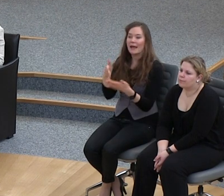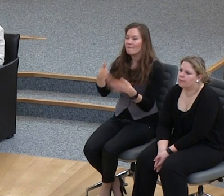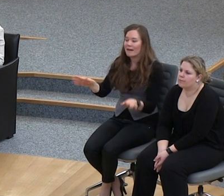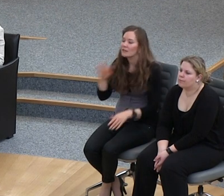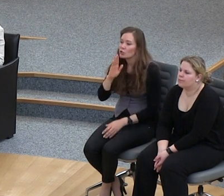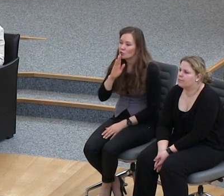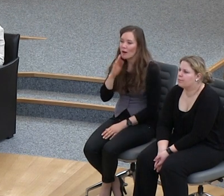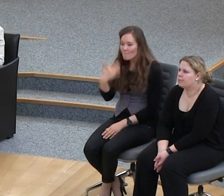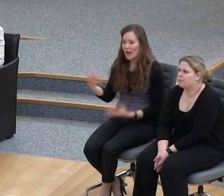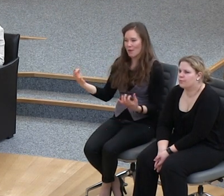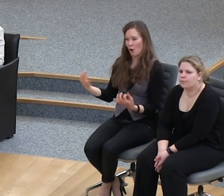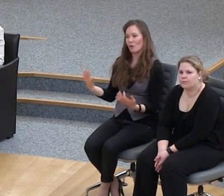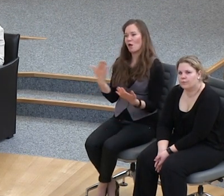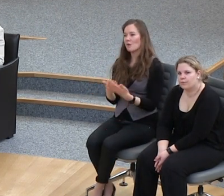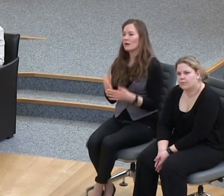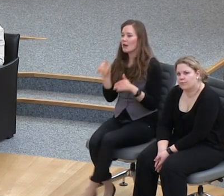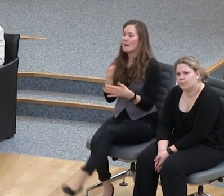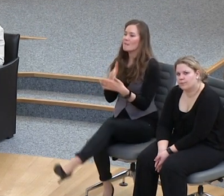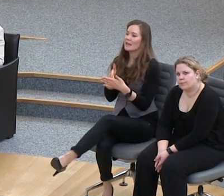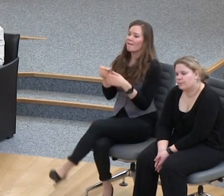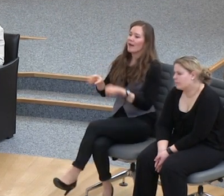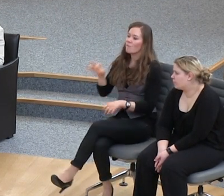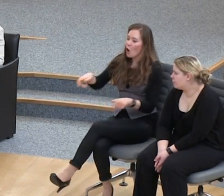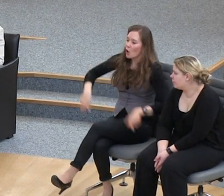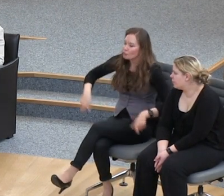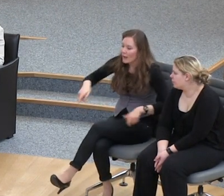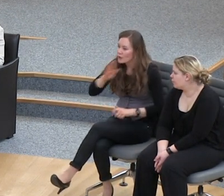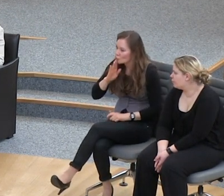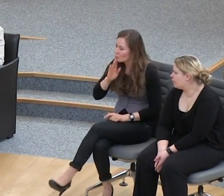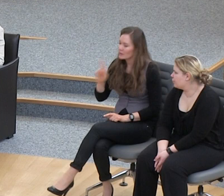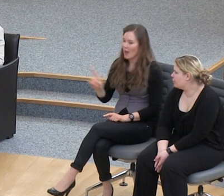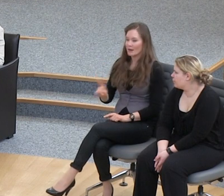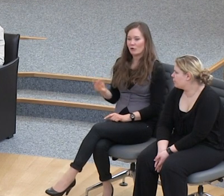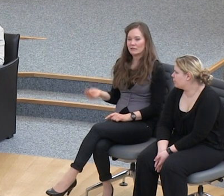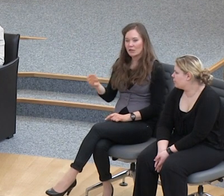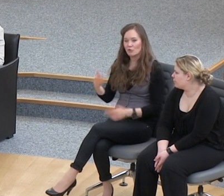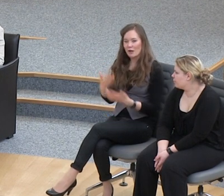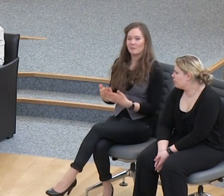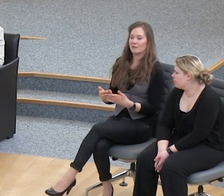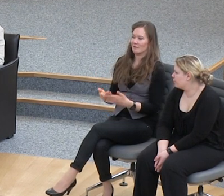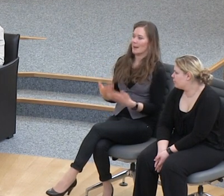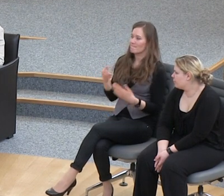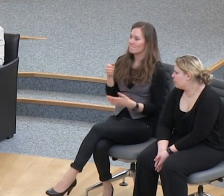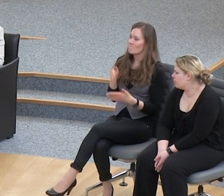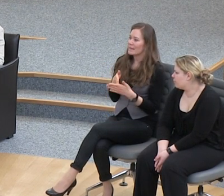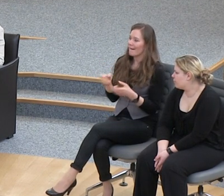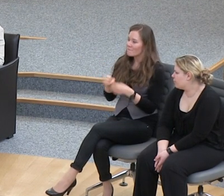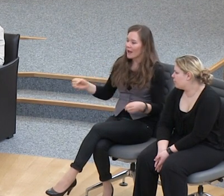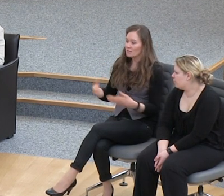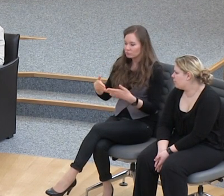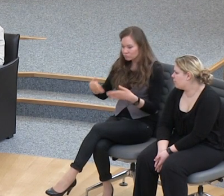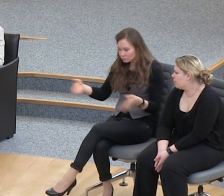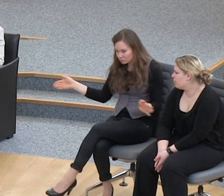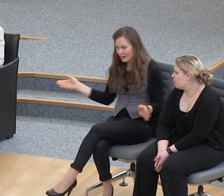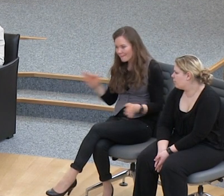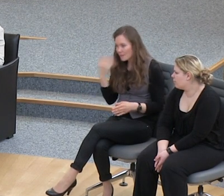Barrierefreiheit. Und es geht nicht nur um Barrierefreiheit für Rollstuhlfahrende, nicht? Sondern es geht um einen weiten Begriff von Barrierefreiheit, aber um noch viel